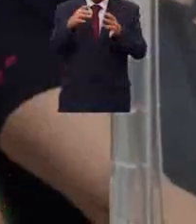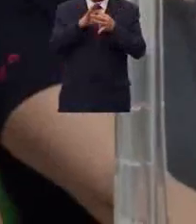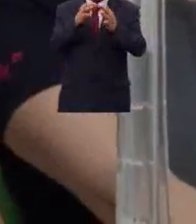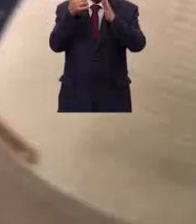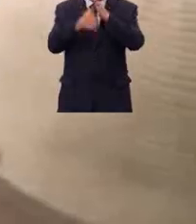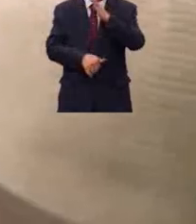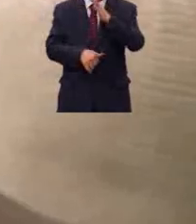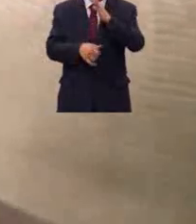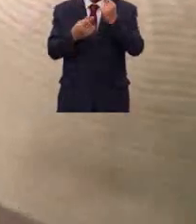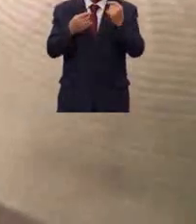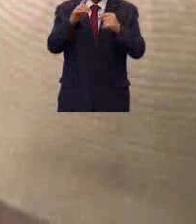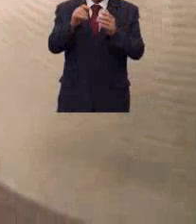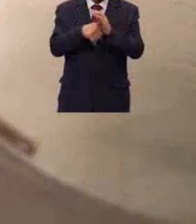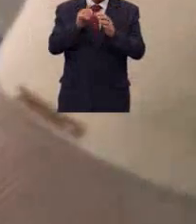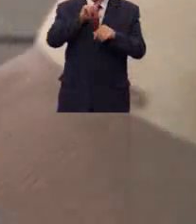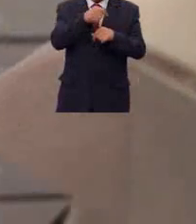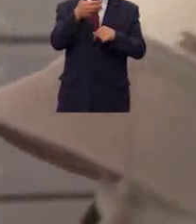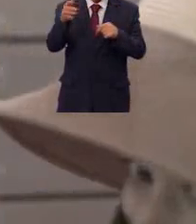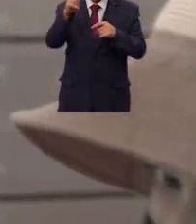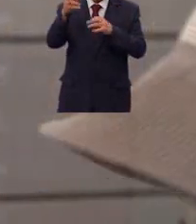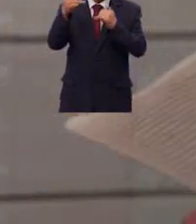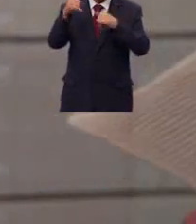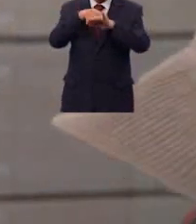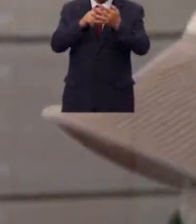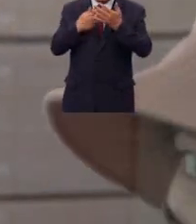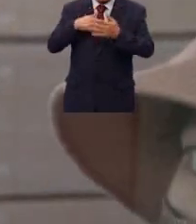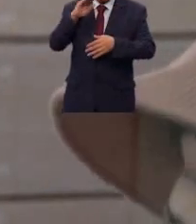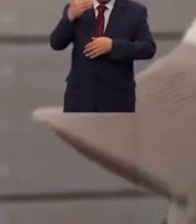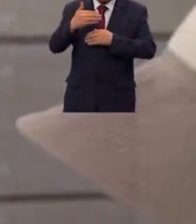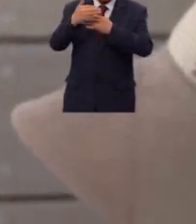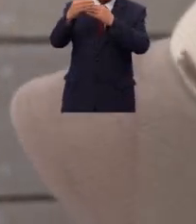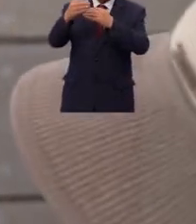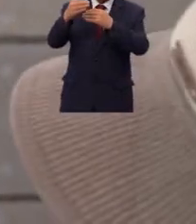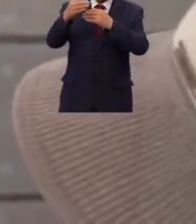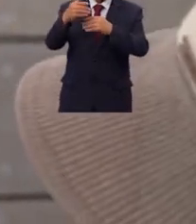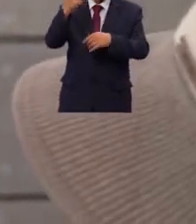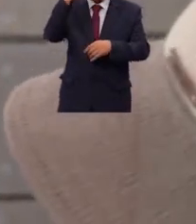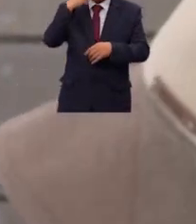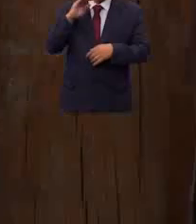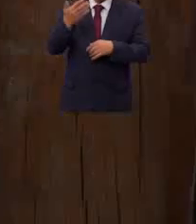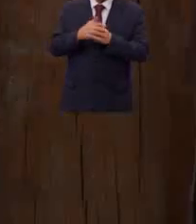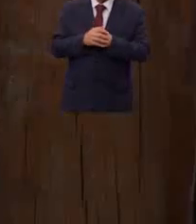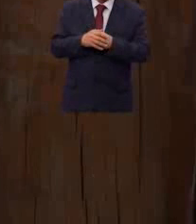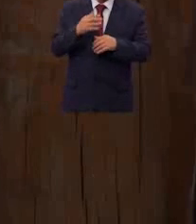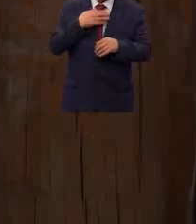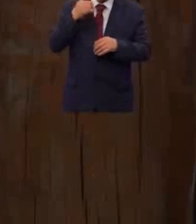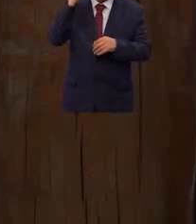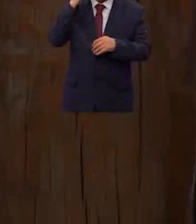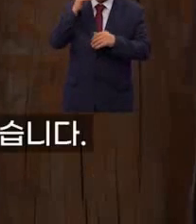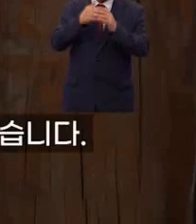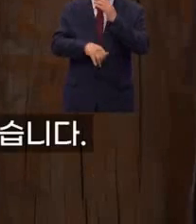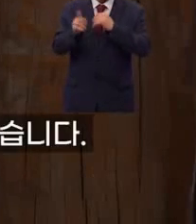실패인 거거든요. 근데 그게 이제 시간이 지나고 나니까 그분들의 마음을 알게 되는 과정인 것도 느끼는 거죠. 그래서 제가 생각하는